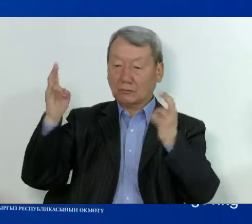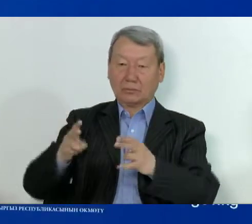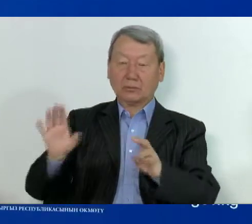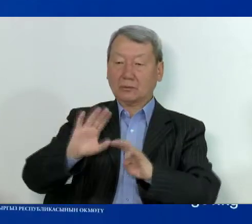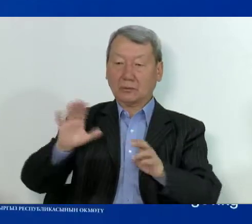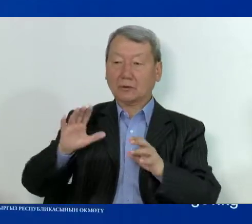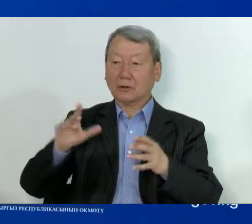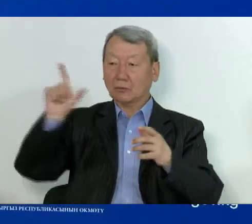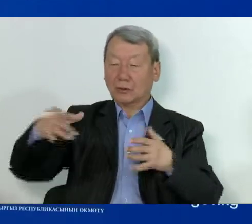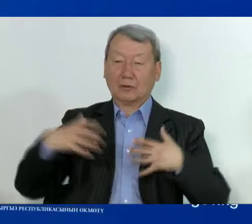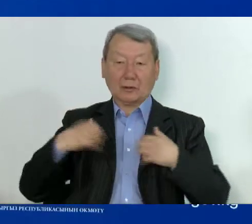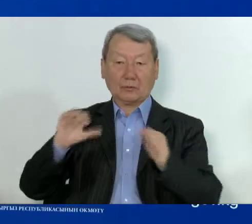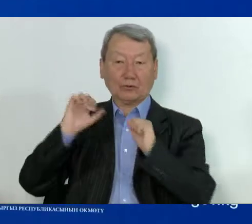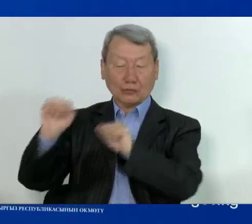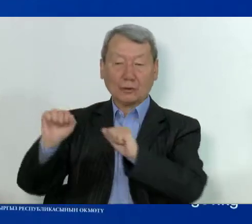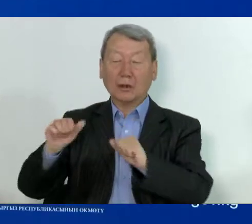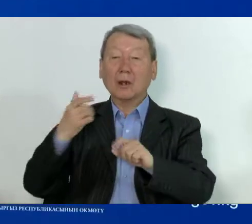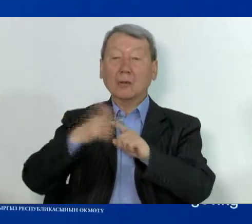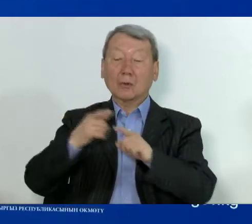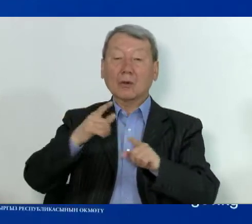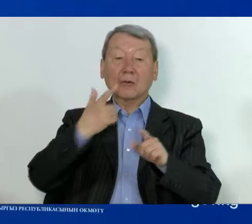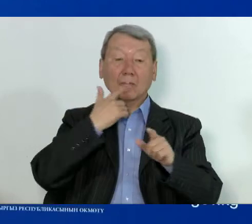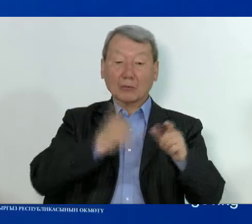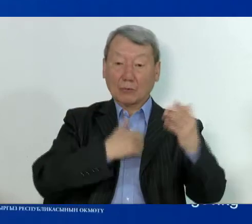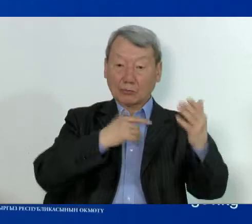ваше здоровье. Просим понять